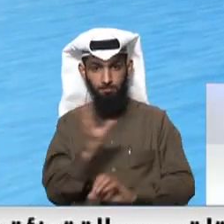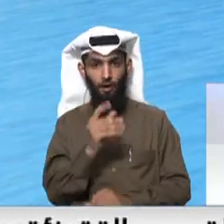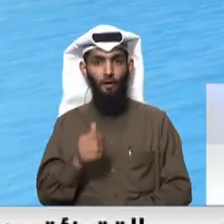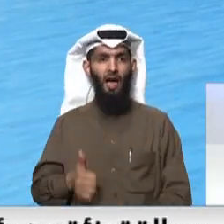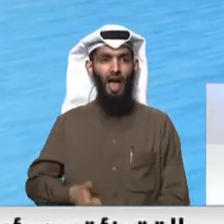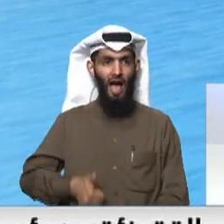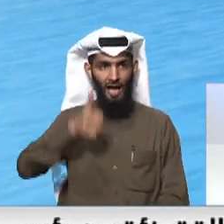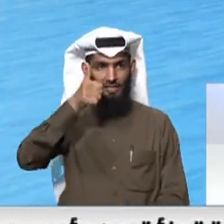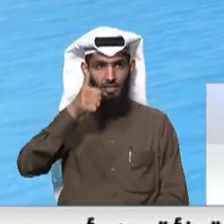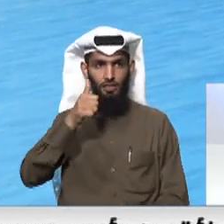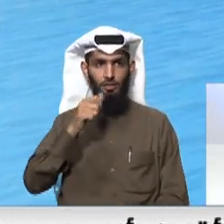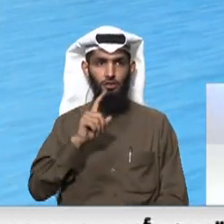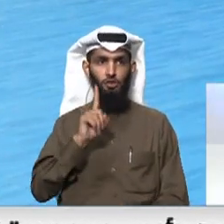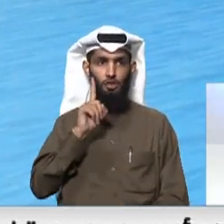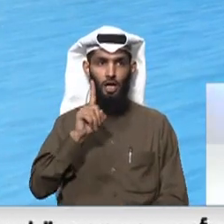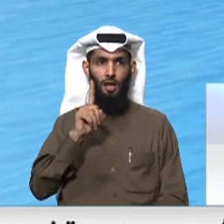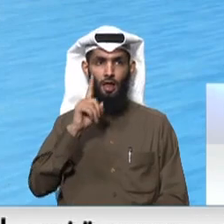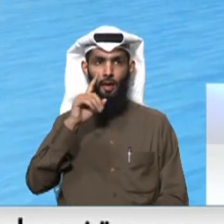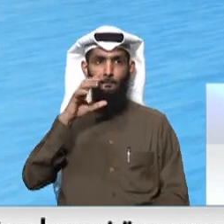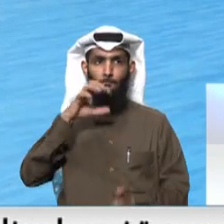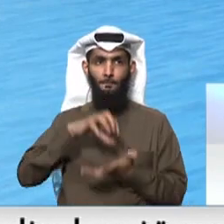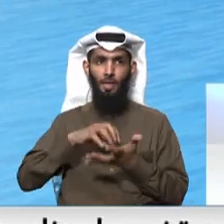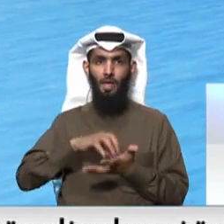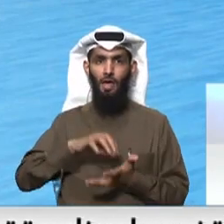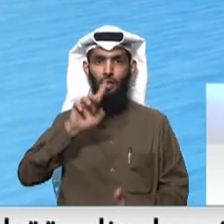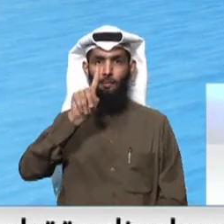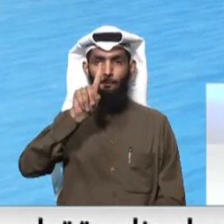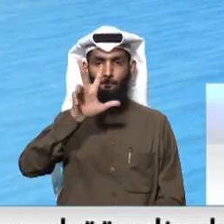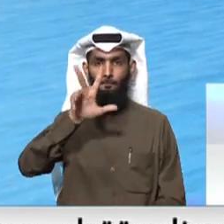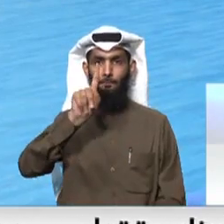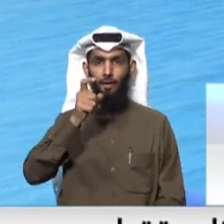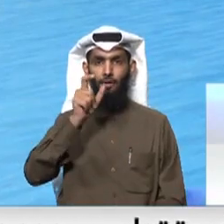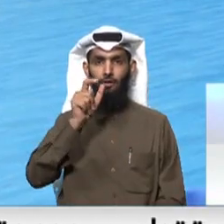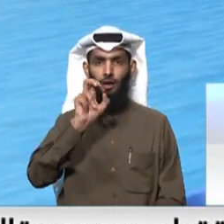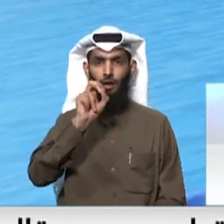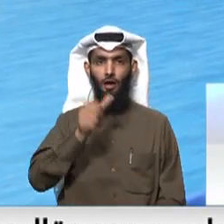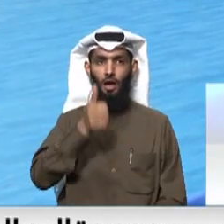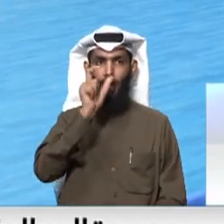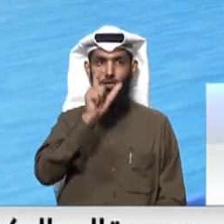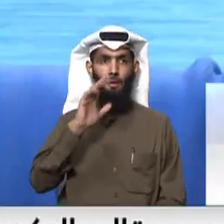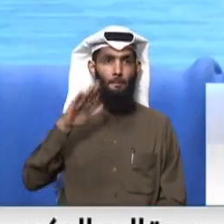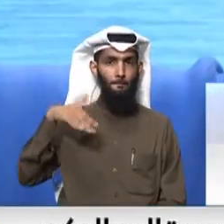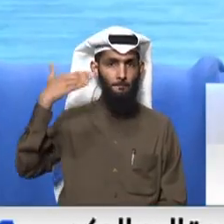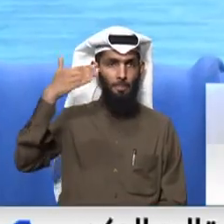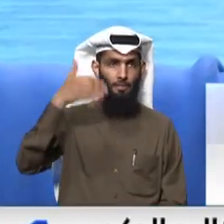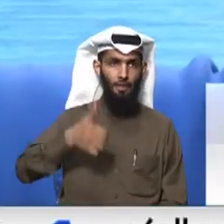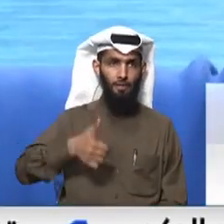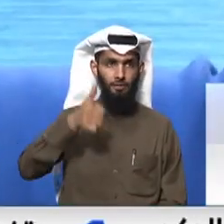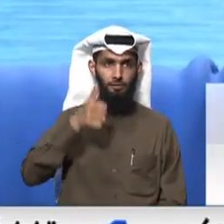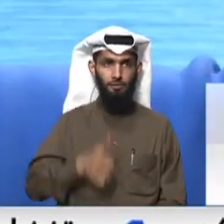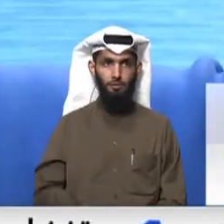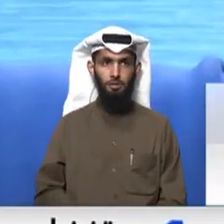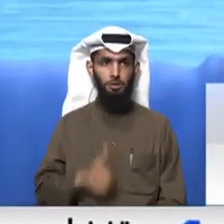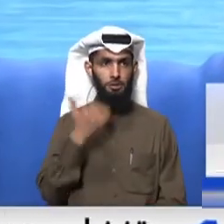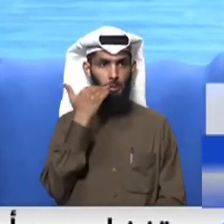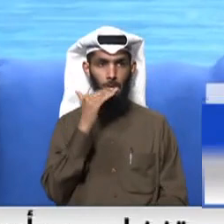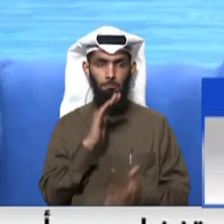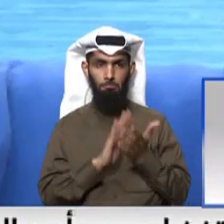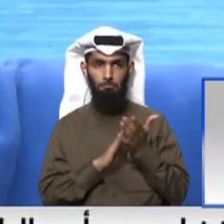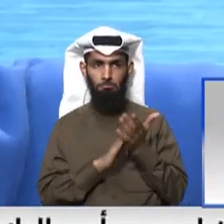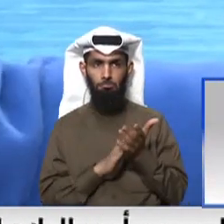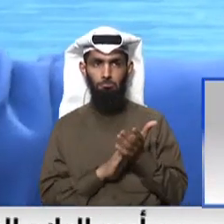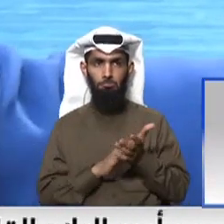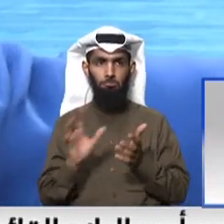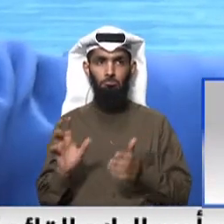اللي يستحق نادي بورغان اللي هو كان المركز الثاني بالكأس الموسم اللي طاف، وإن شاء الله قادم أفضل بإذن الله. ما قصروا الشباب، لعبوا مباراة